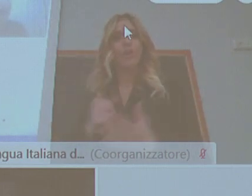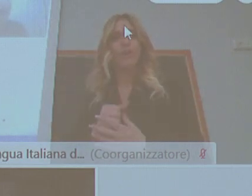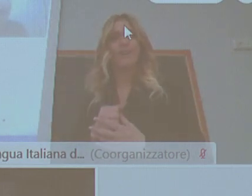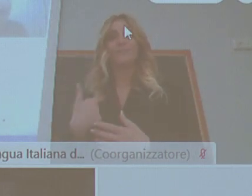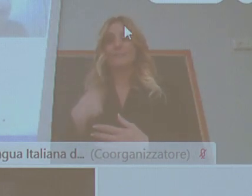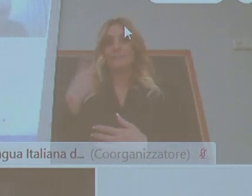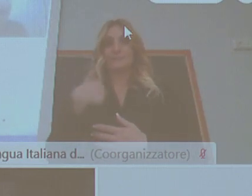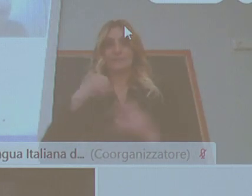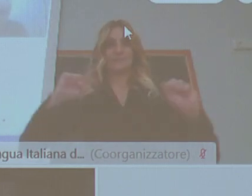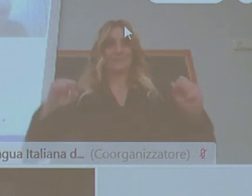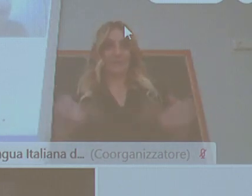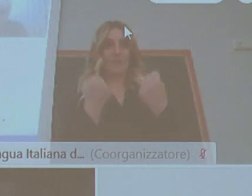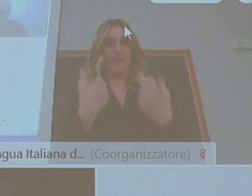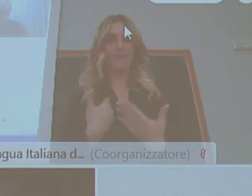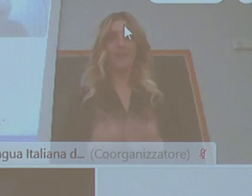mi spaventa.